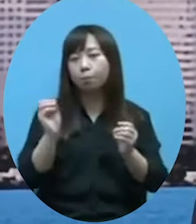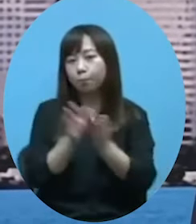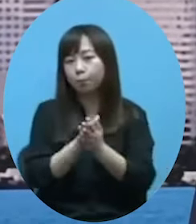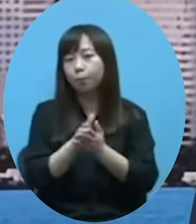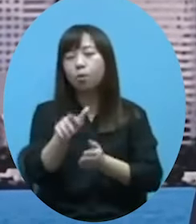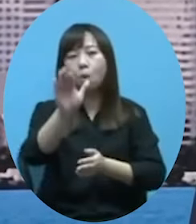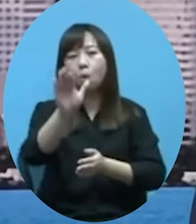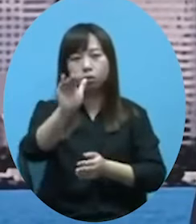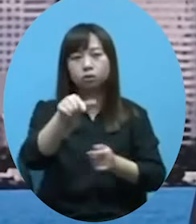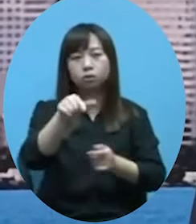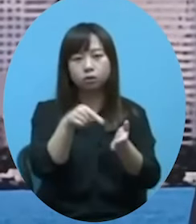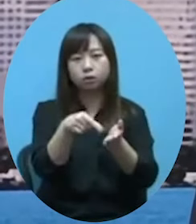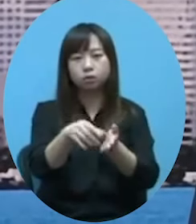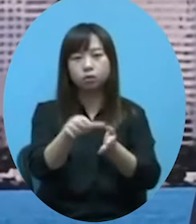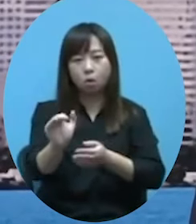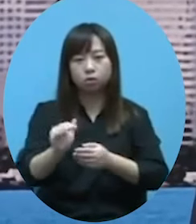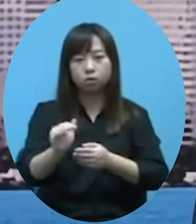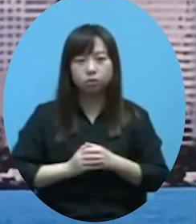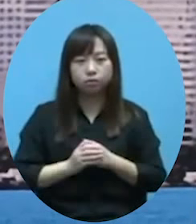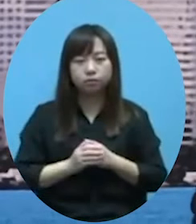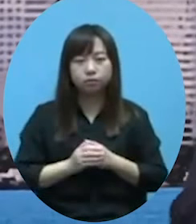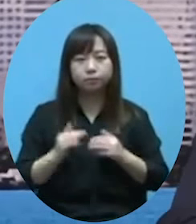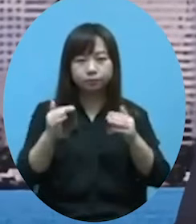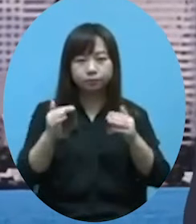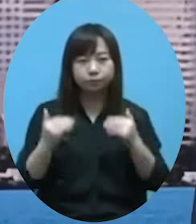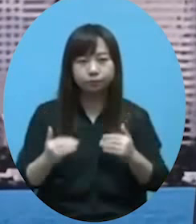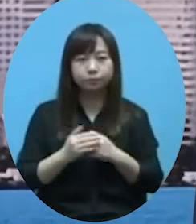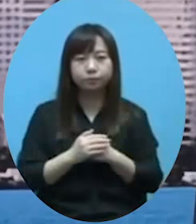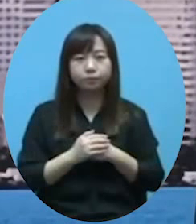都可以用的是的下一條